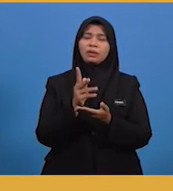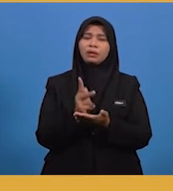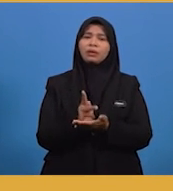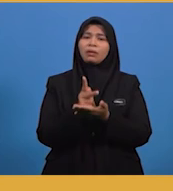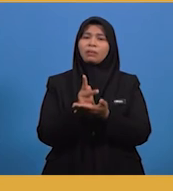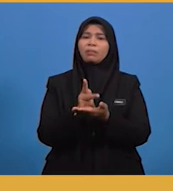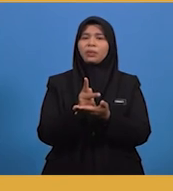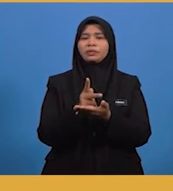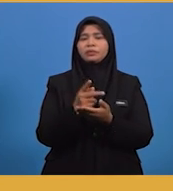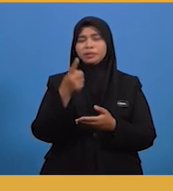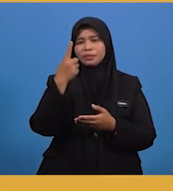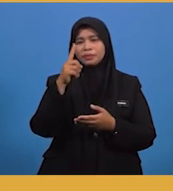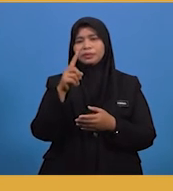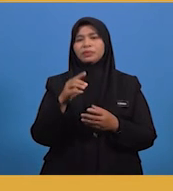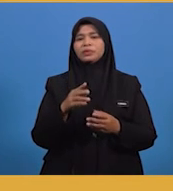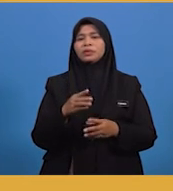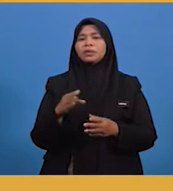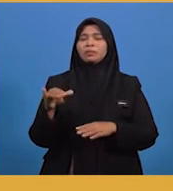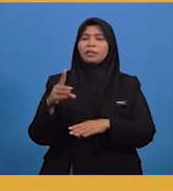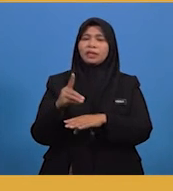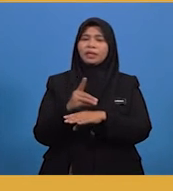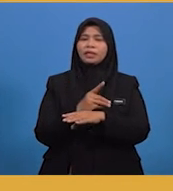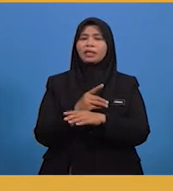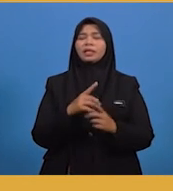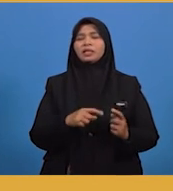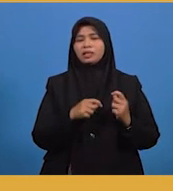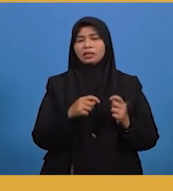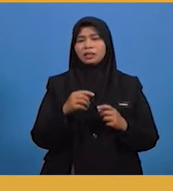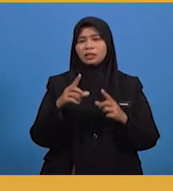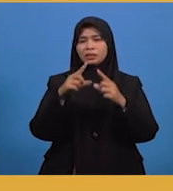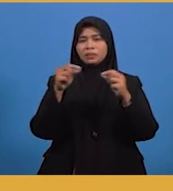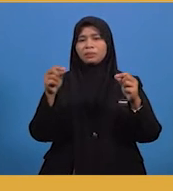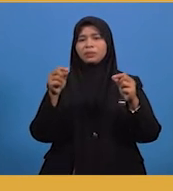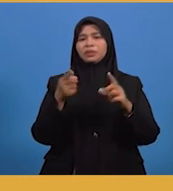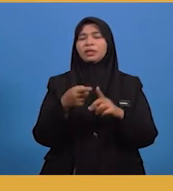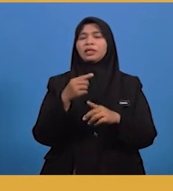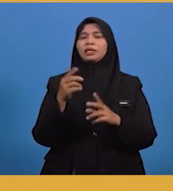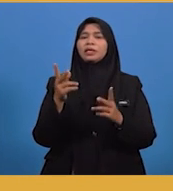dari kapal perang dalam usaha menyerang British di tanah Melayu.